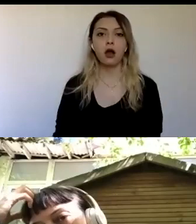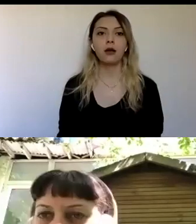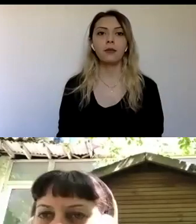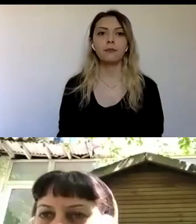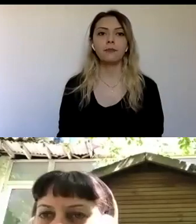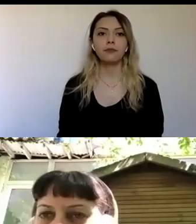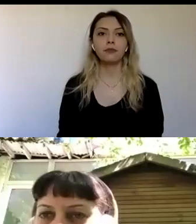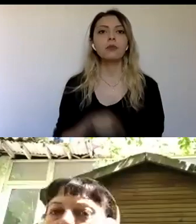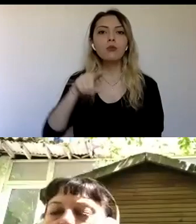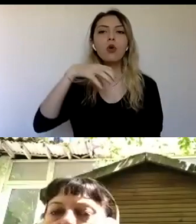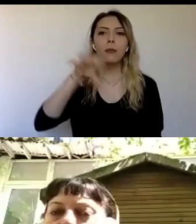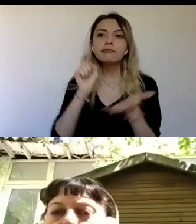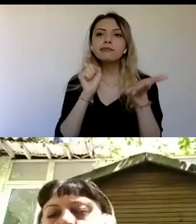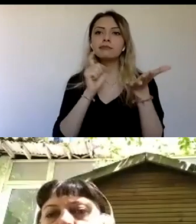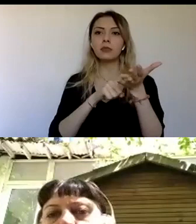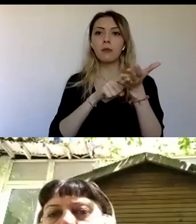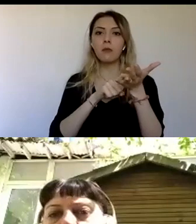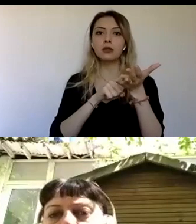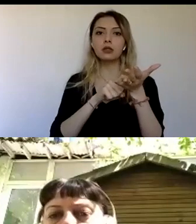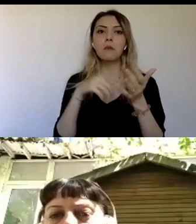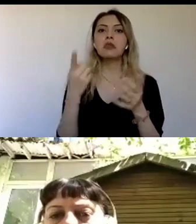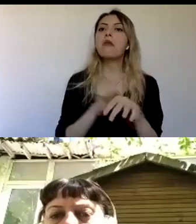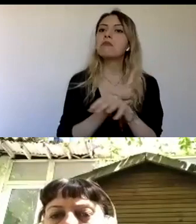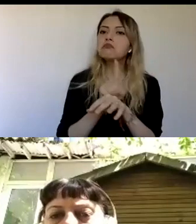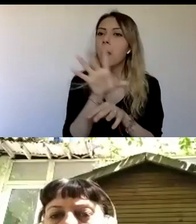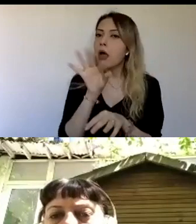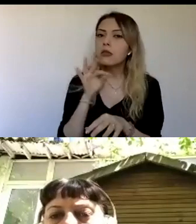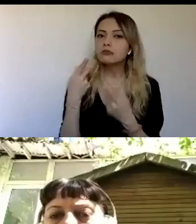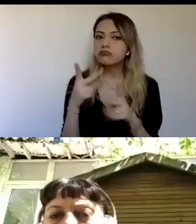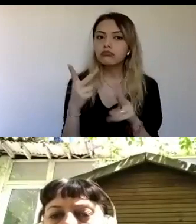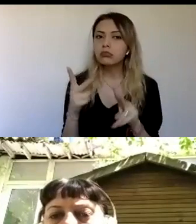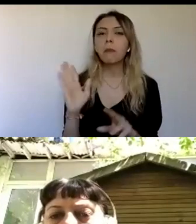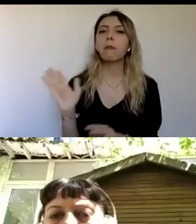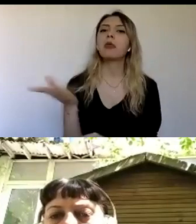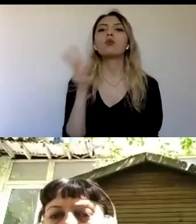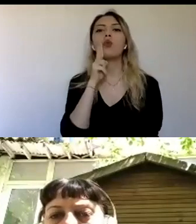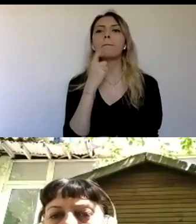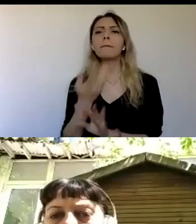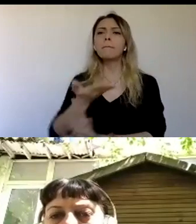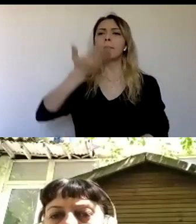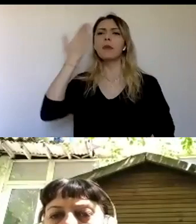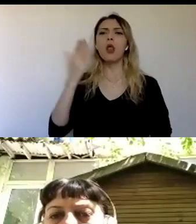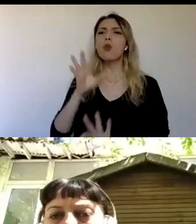hale getirebiliriz. Zaman aralığı belirleyebiliriz. İstersek diyebiliriz ki son bir yıl mesela